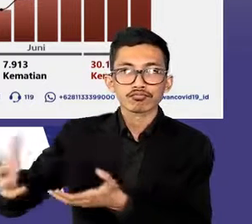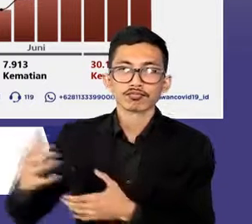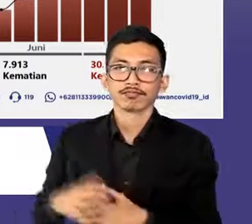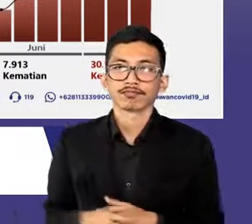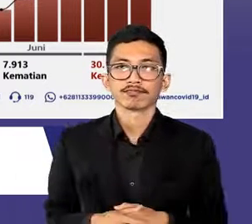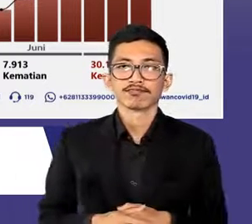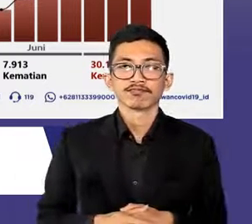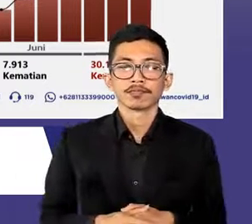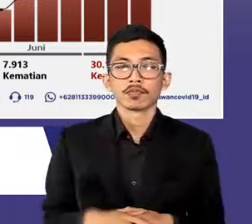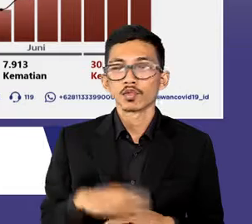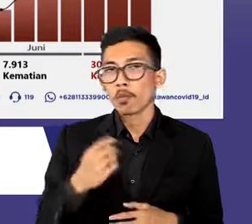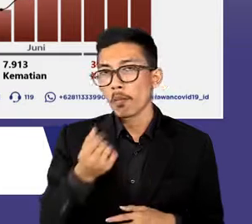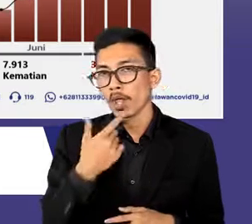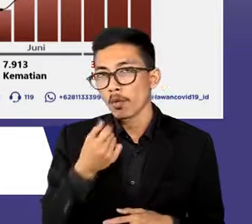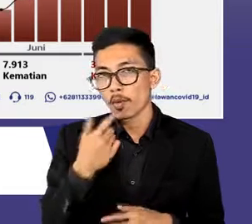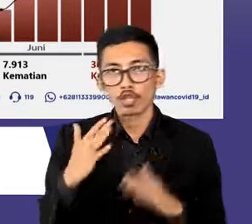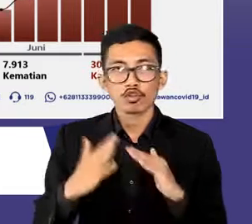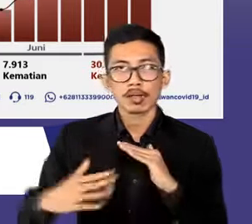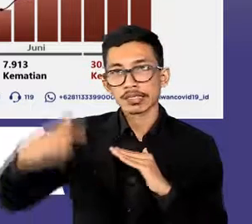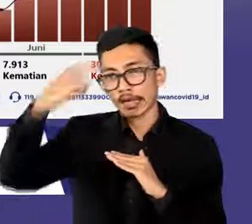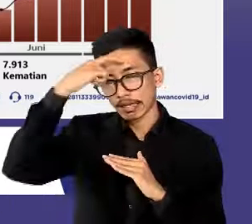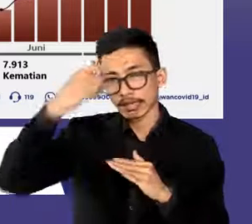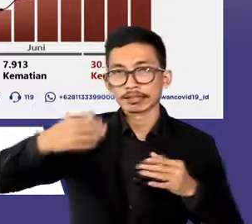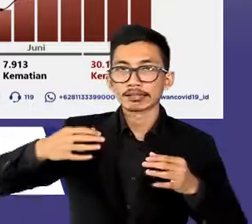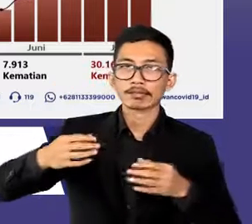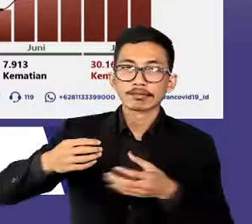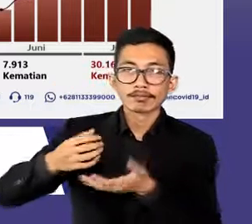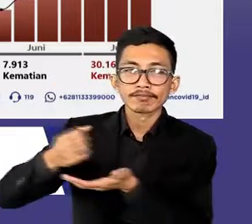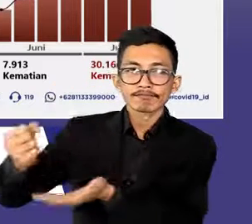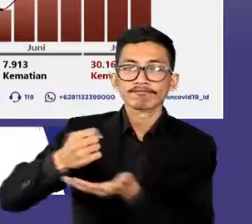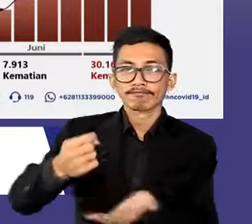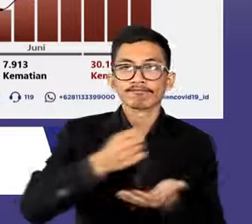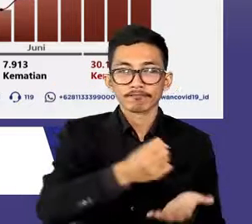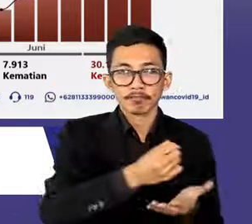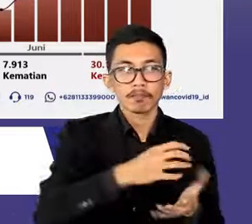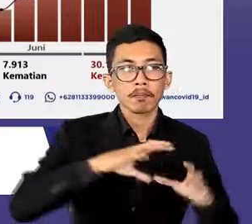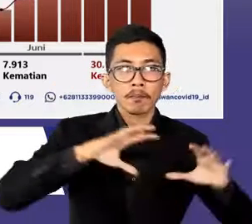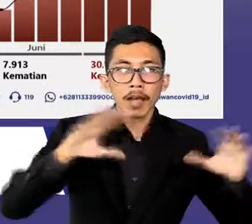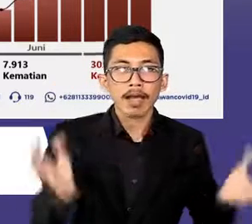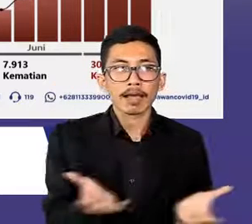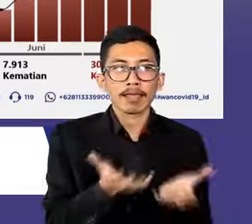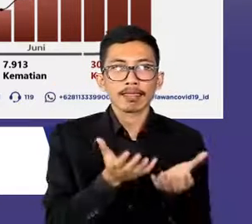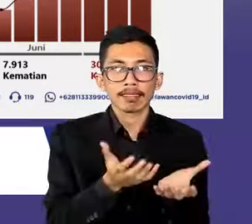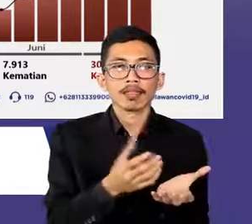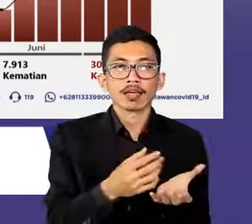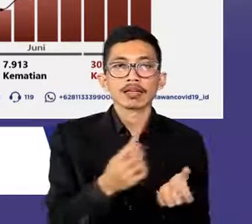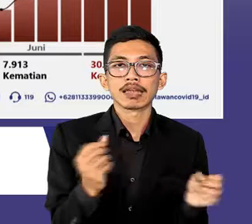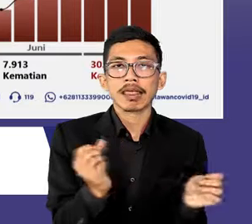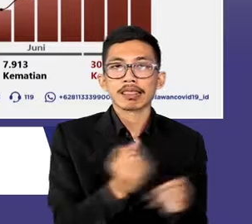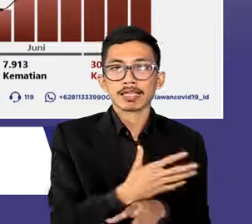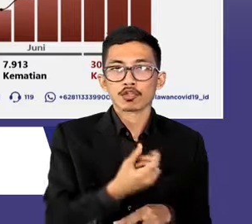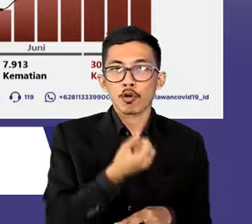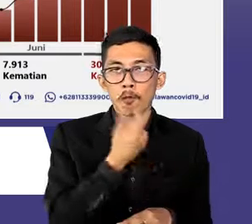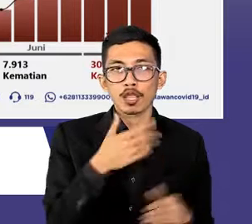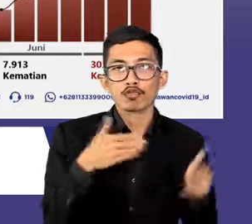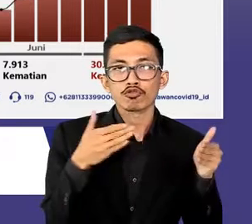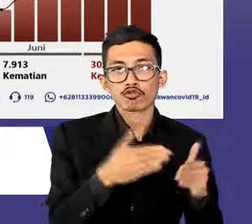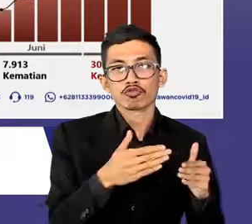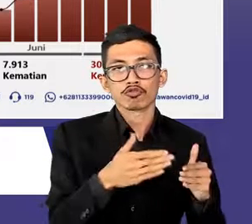meningkatkan suplai obat-obatan di rumah sakit dan memberikan paket gratis obat untuk masyarakat yang sedang isolasi Mandiri